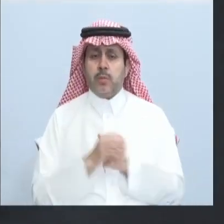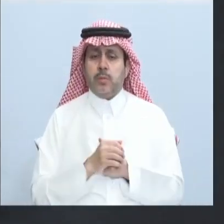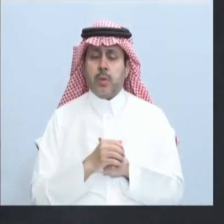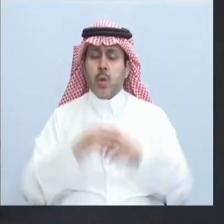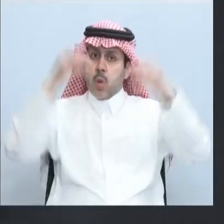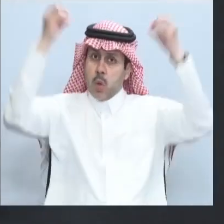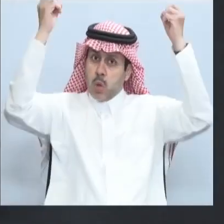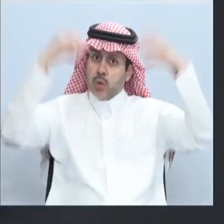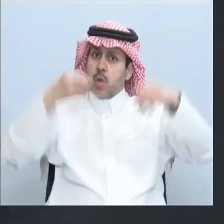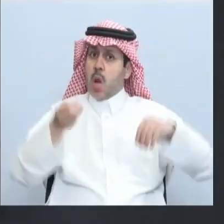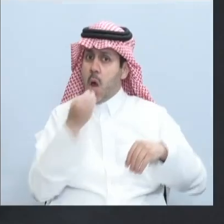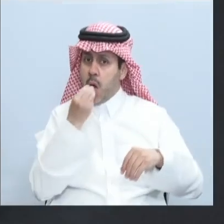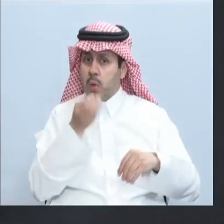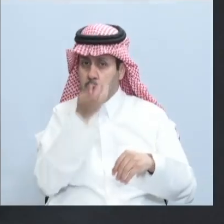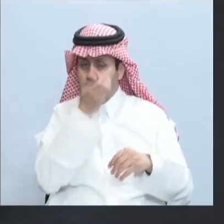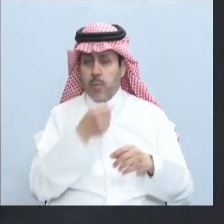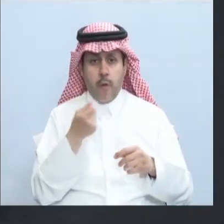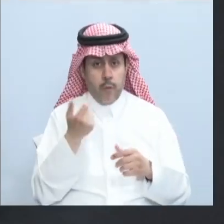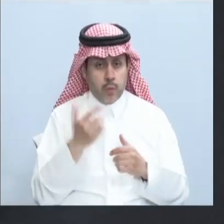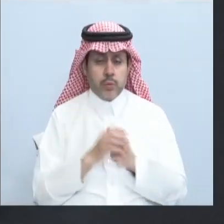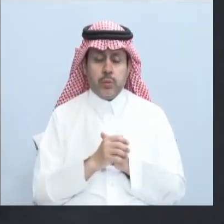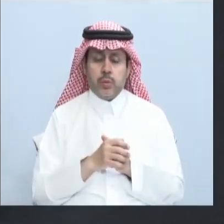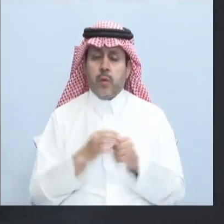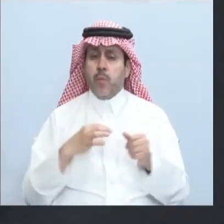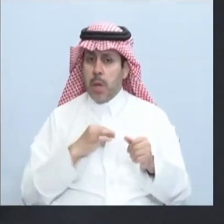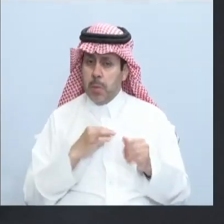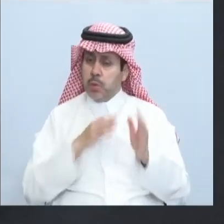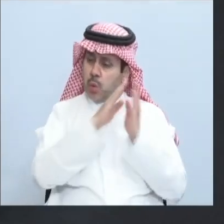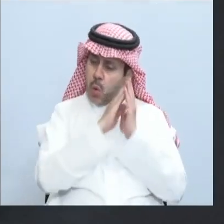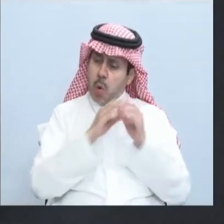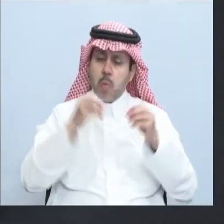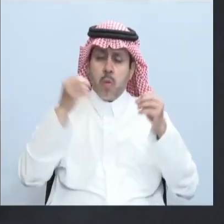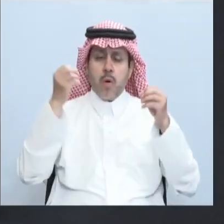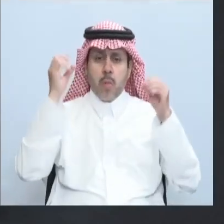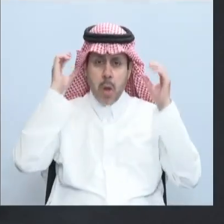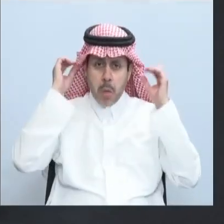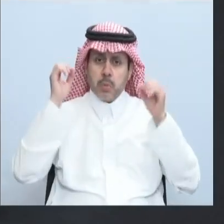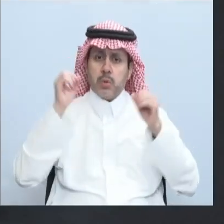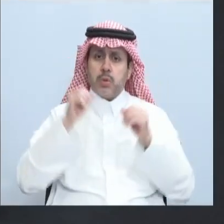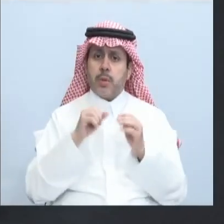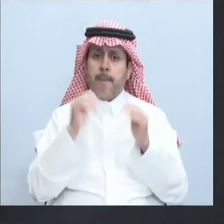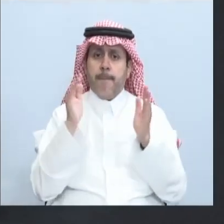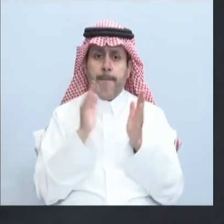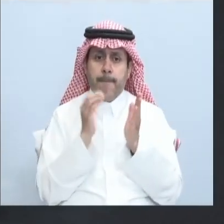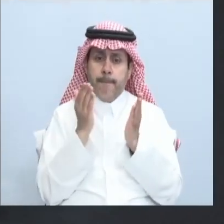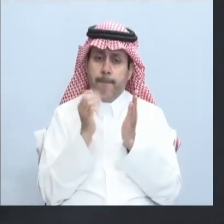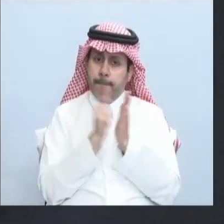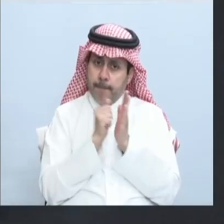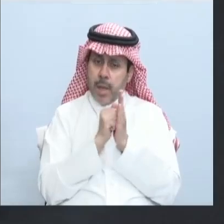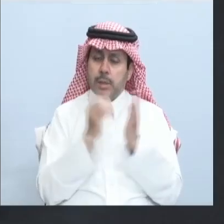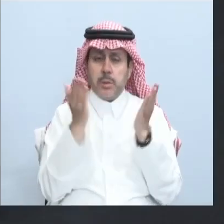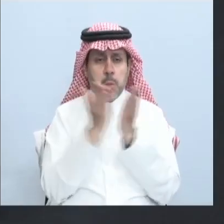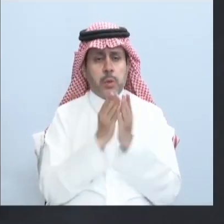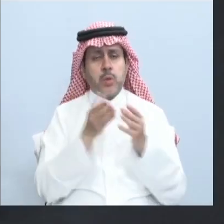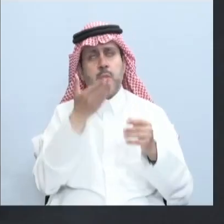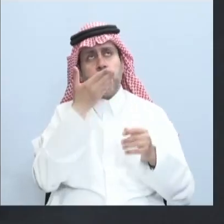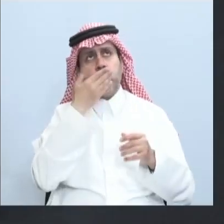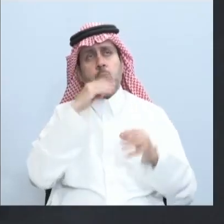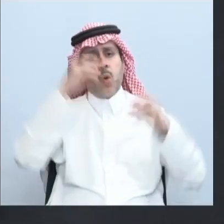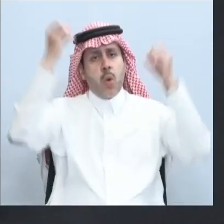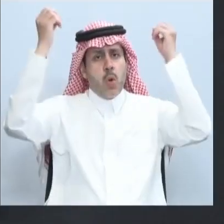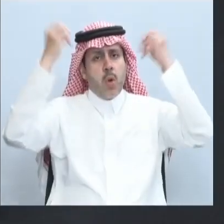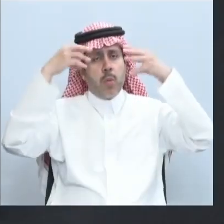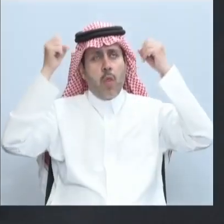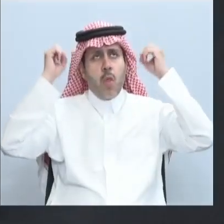الارزاق سواء من الاموال او غير ذلك فانها نعم جليله لابد ان نشكر الله عز وجل